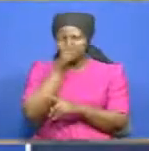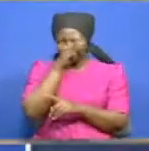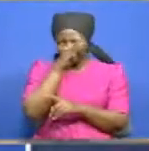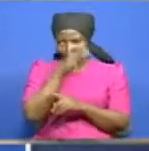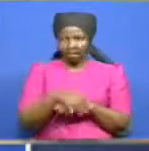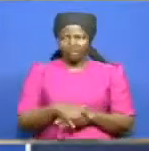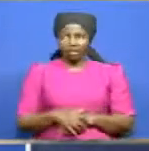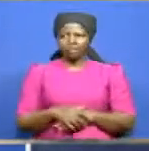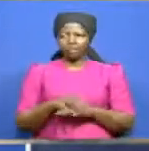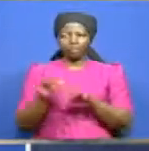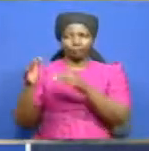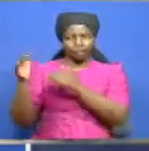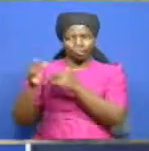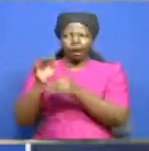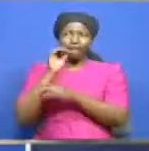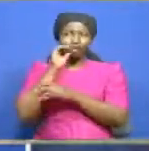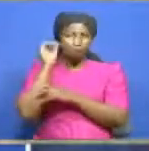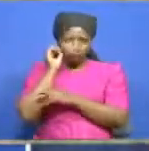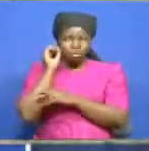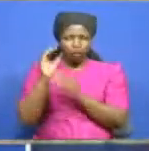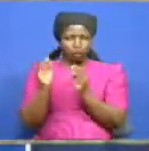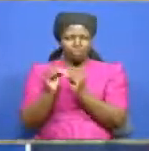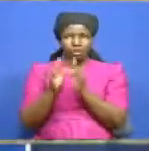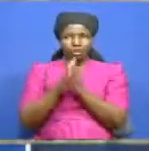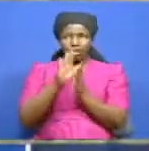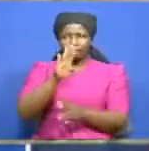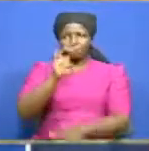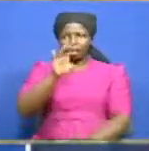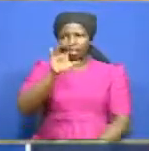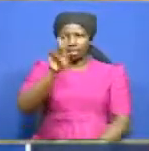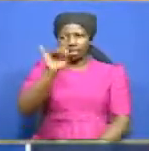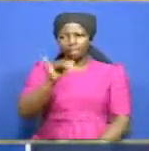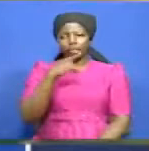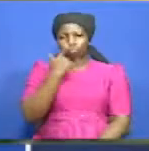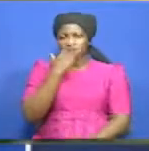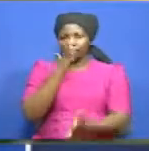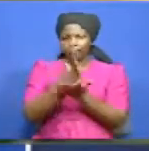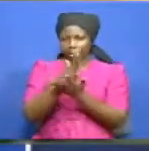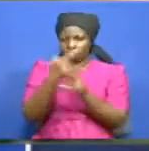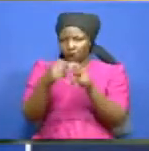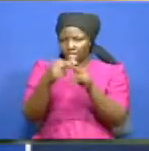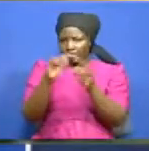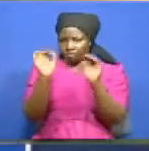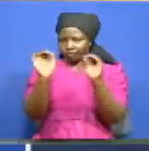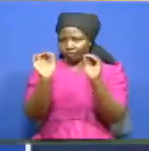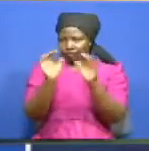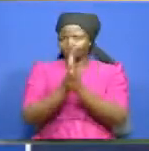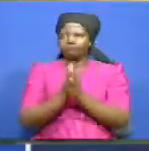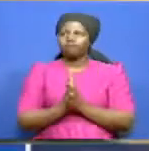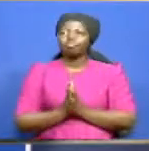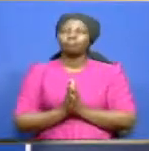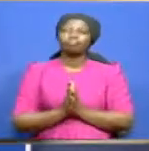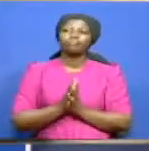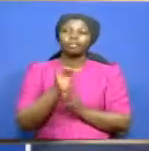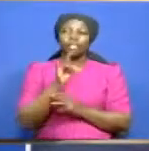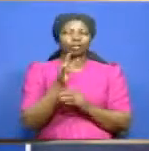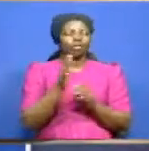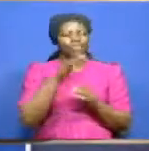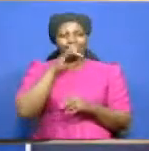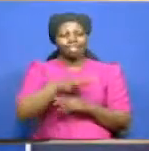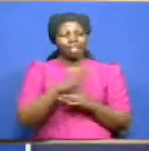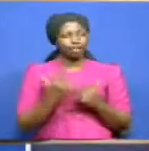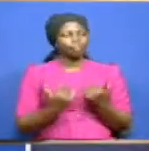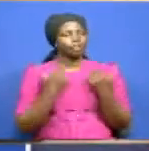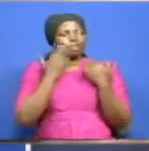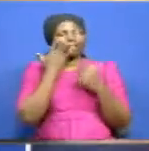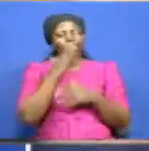At a nearby homestead, we meet Becky, not her real name. She has just put her son to sleep. Time